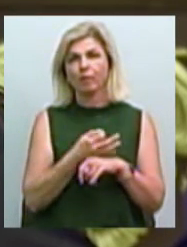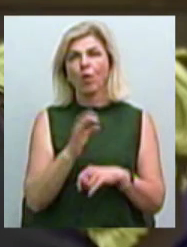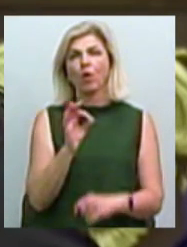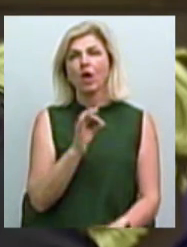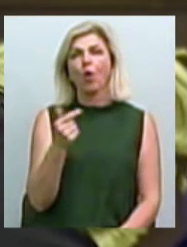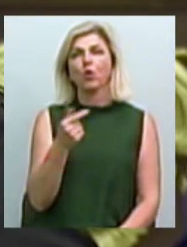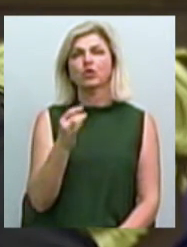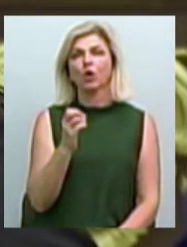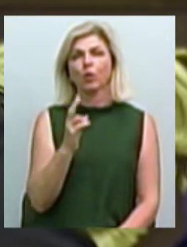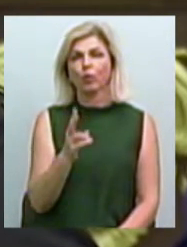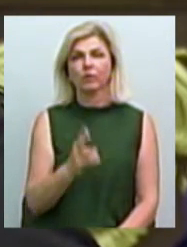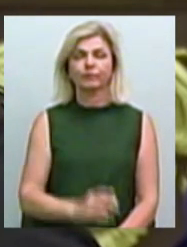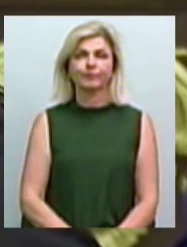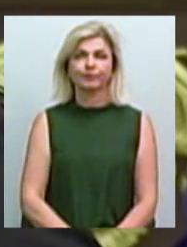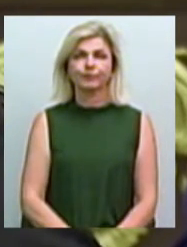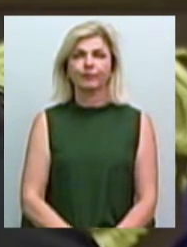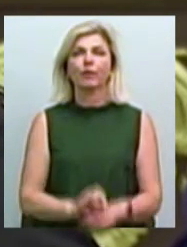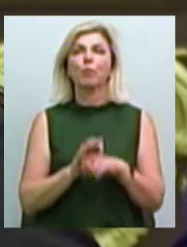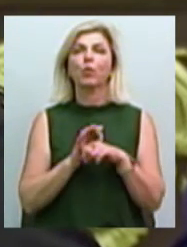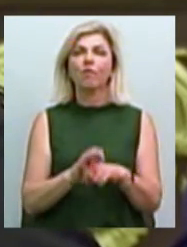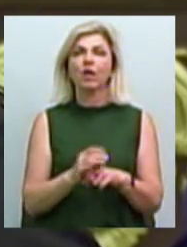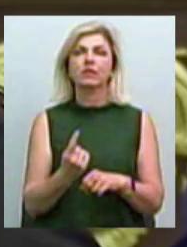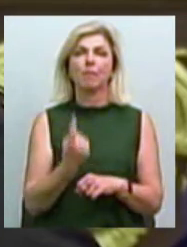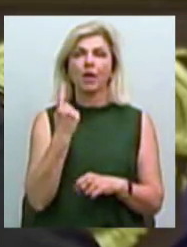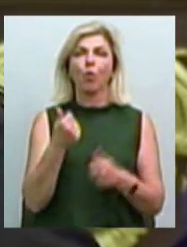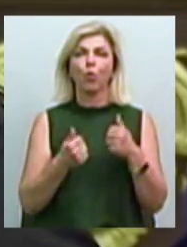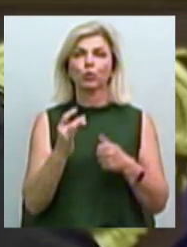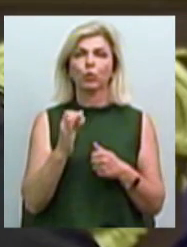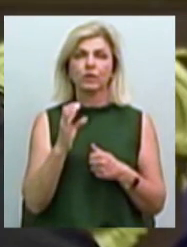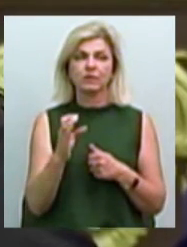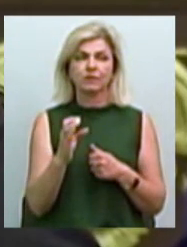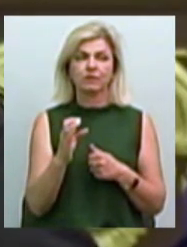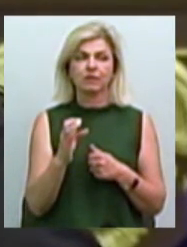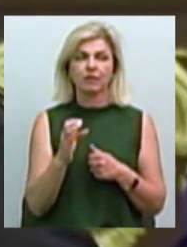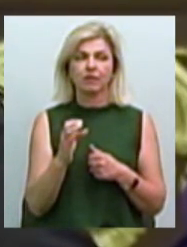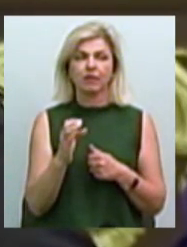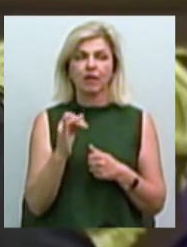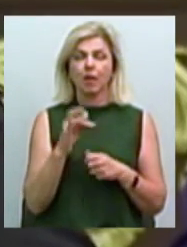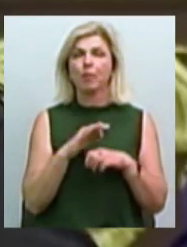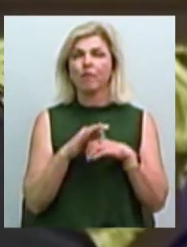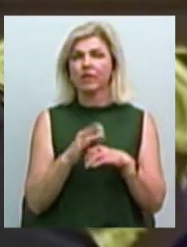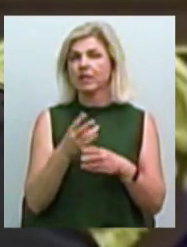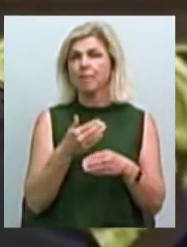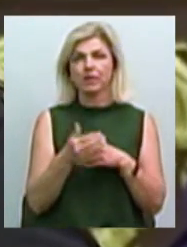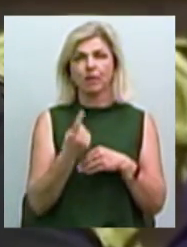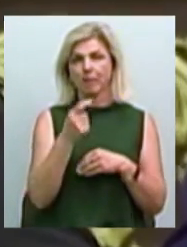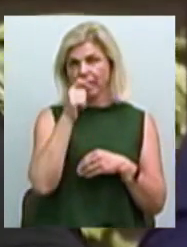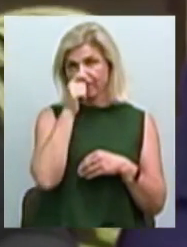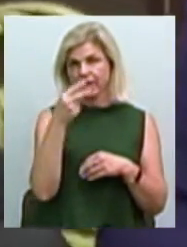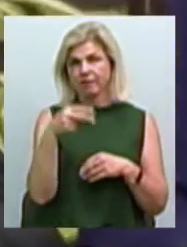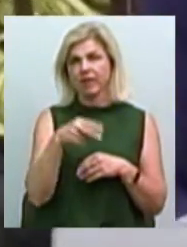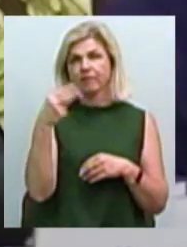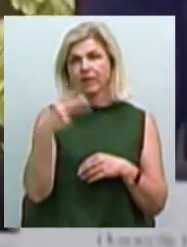Гончарук, Тимофій Мілованов. Провести перший конкурс і провести його не пізніше 1 квітня 2020